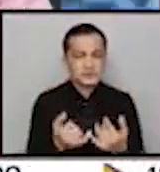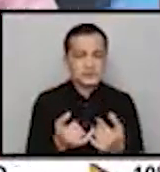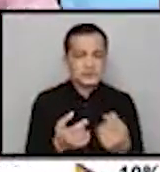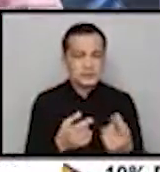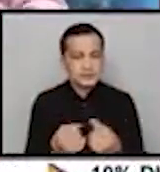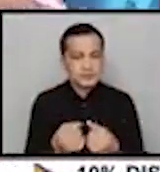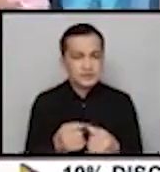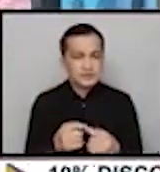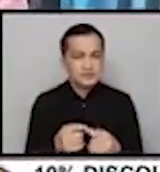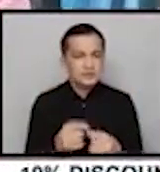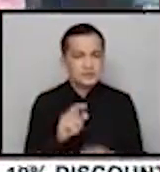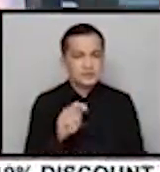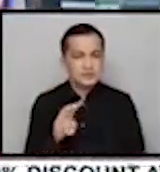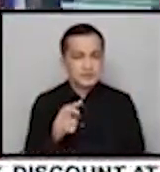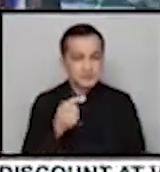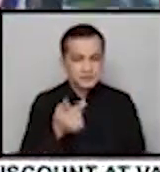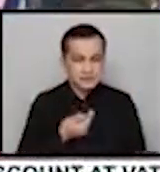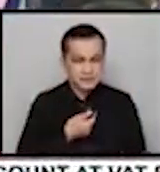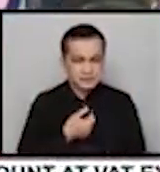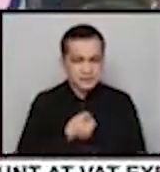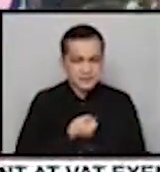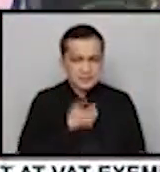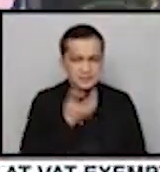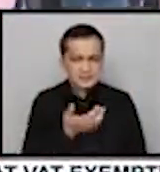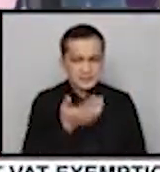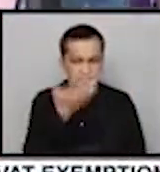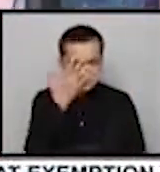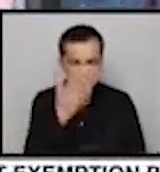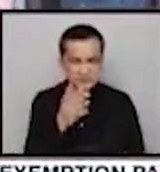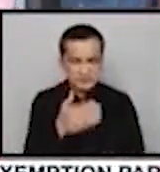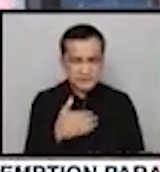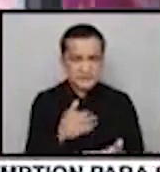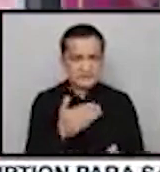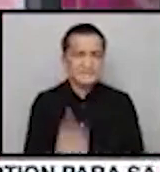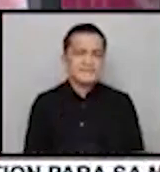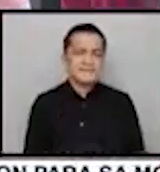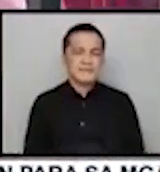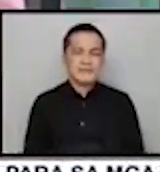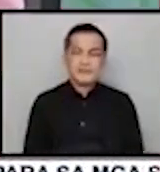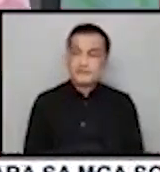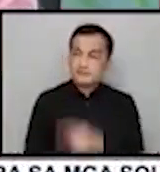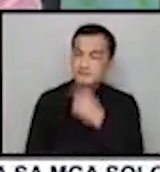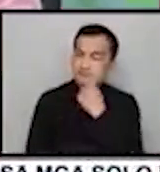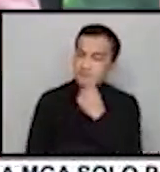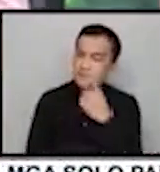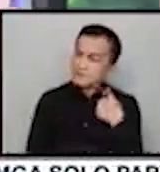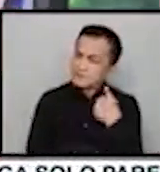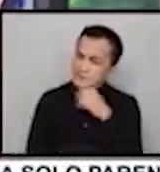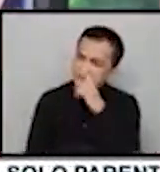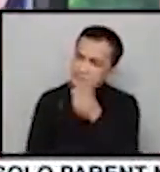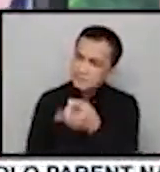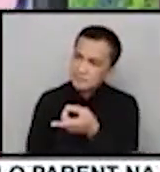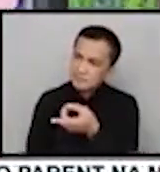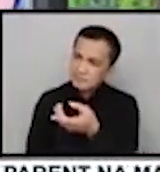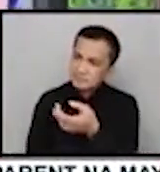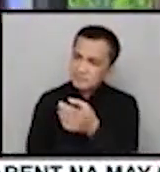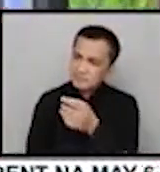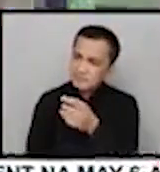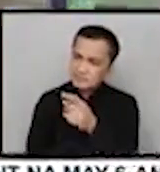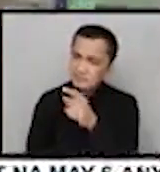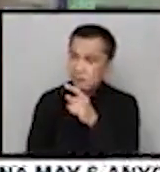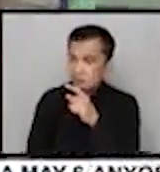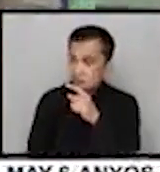guestings to express my talent in singing din po. Mm. If you don't mind, how young are you? Mm-mm. I'm 12 years old. 12 years